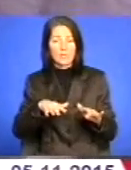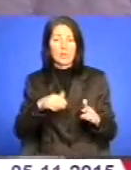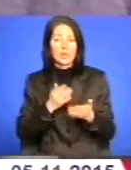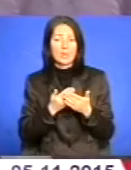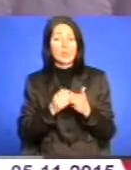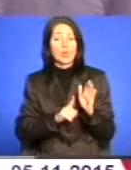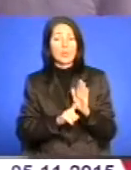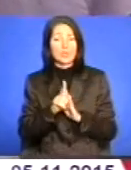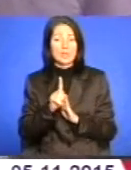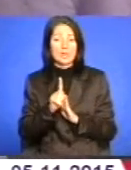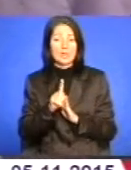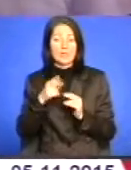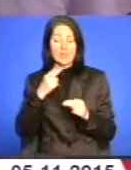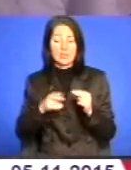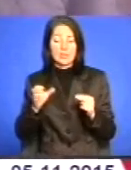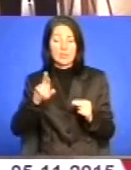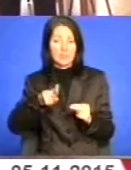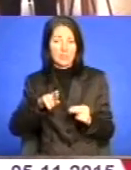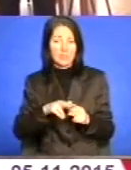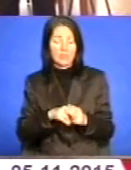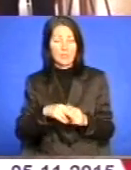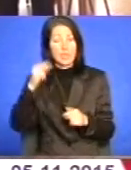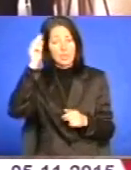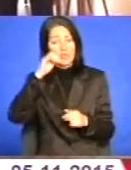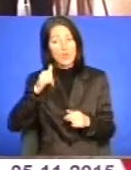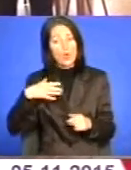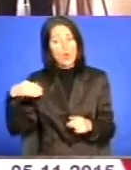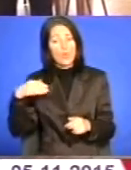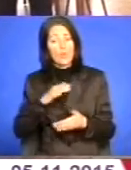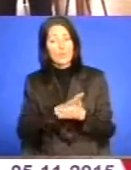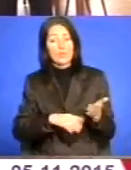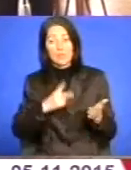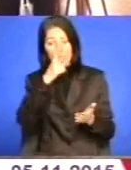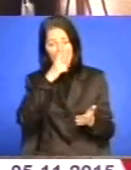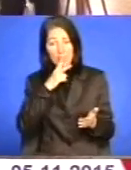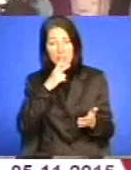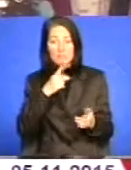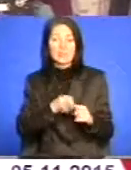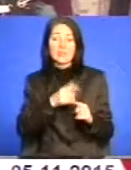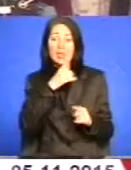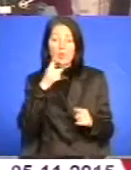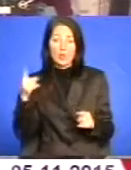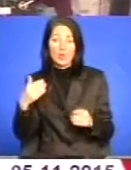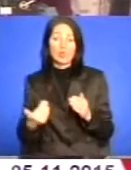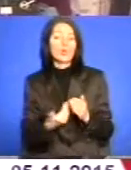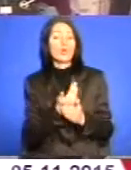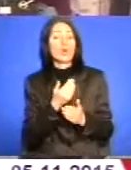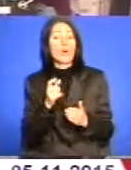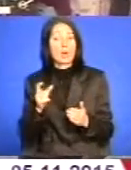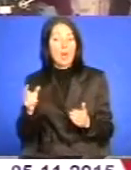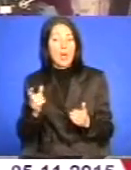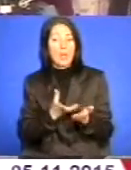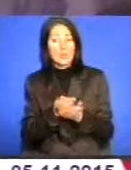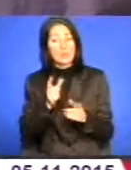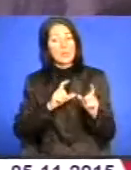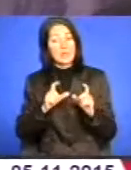розпочнеться в кінці січня. Навчання у Львові триватиме 2 місяці. За цей період новобранцям платитимуть